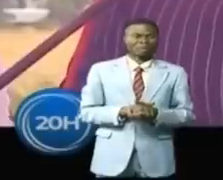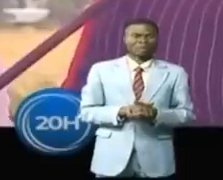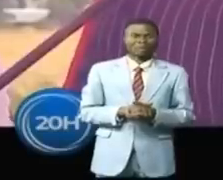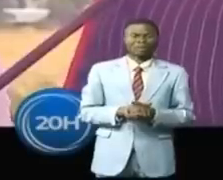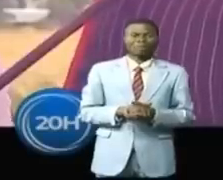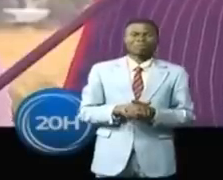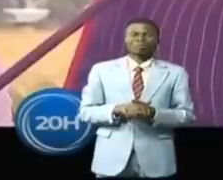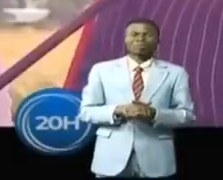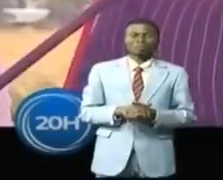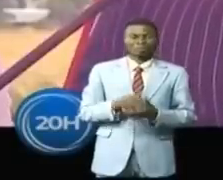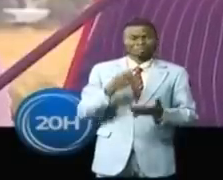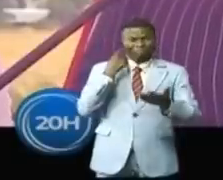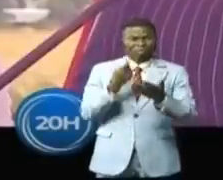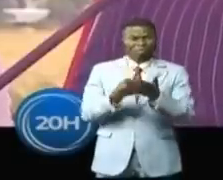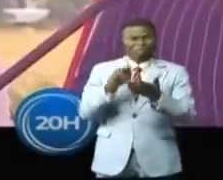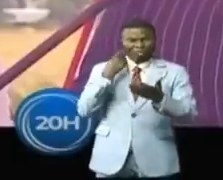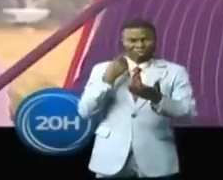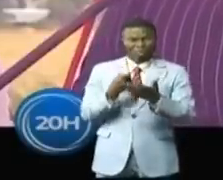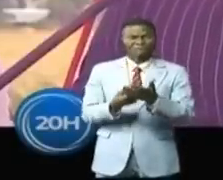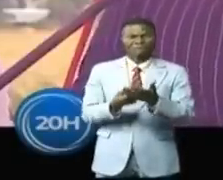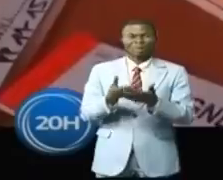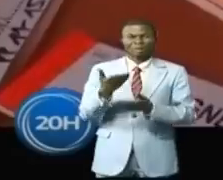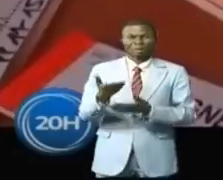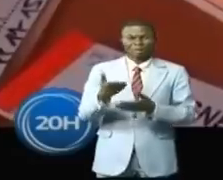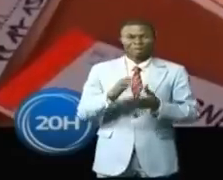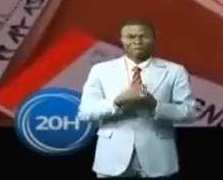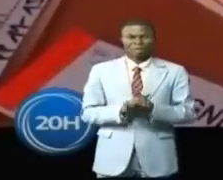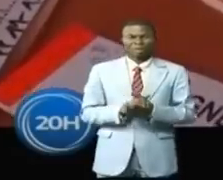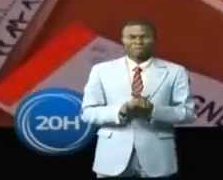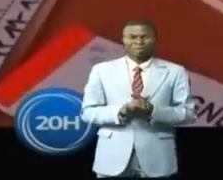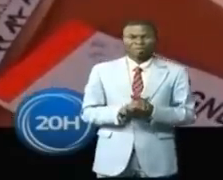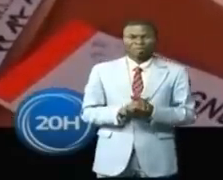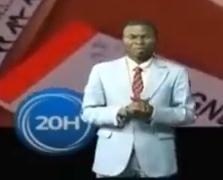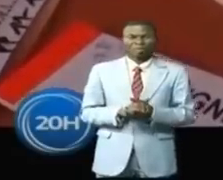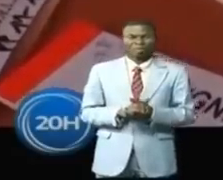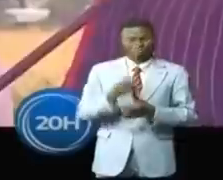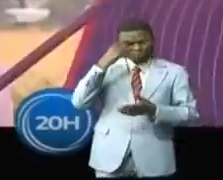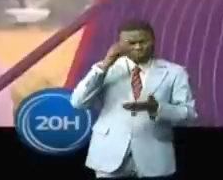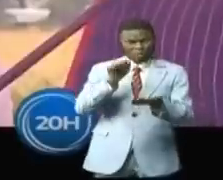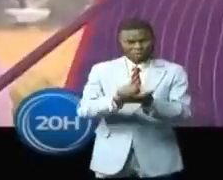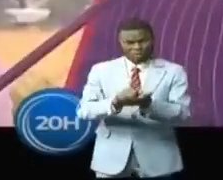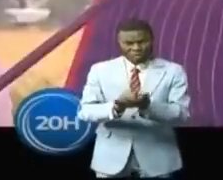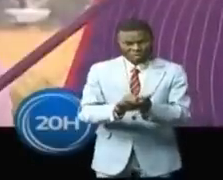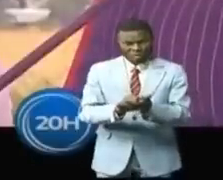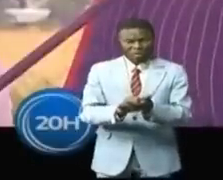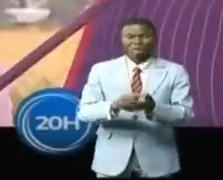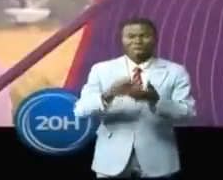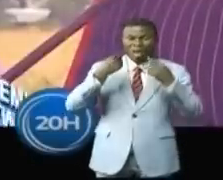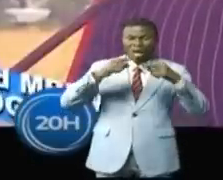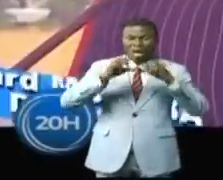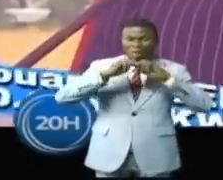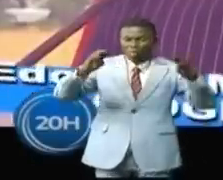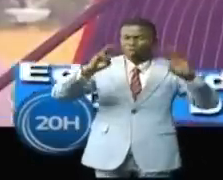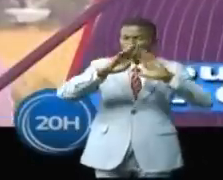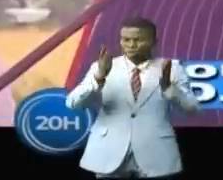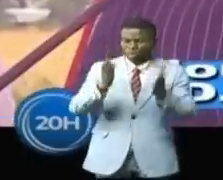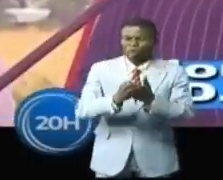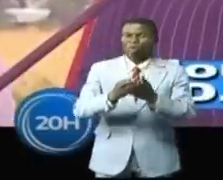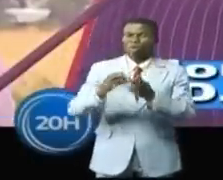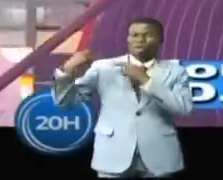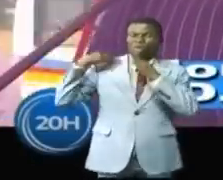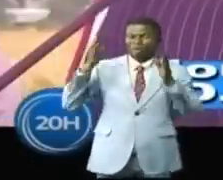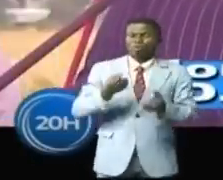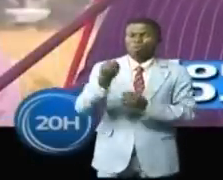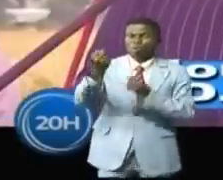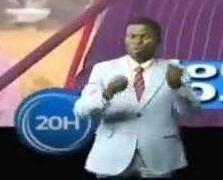est constaté par un signe distinctif appelé vignette. À cette occasion, nous lançons le message à tous les propriétaires de